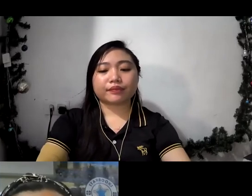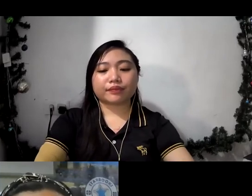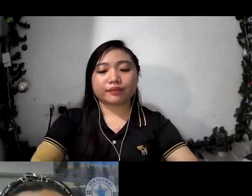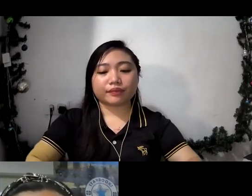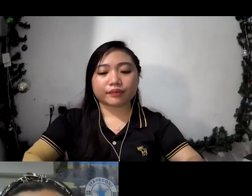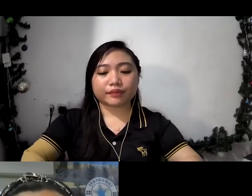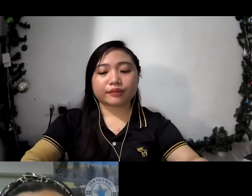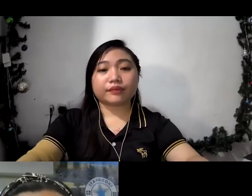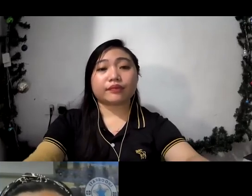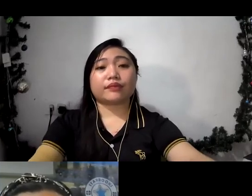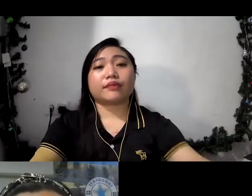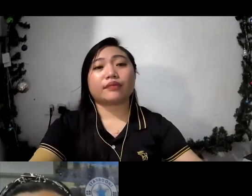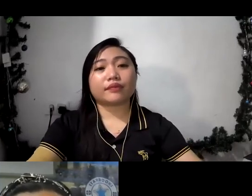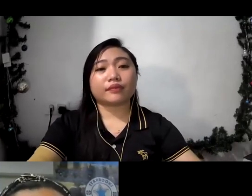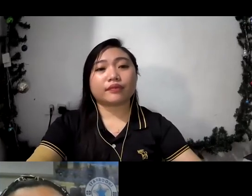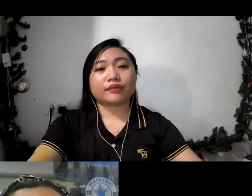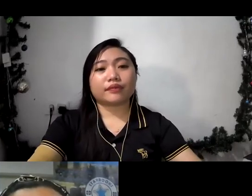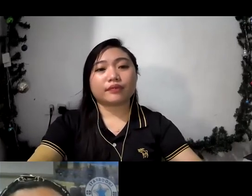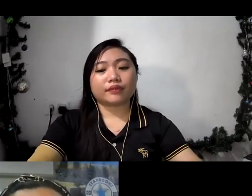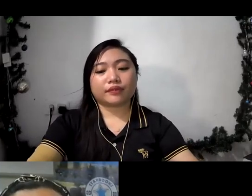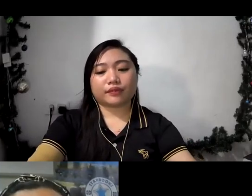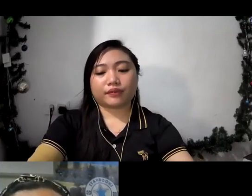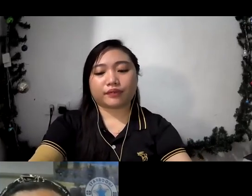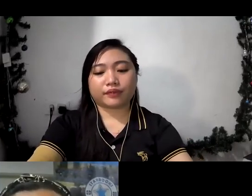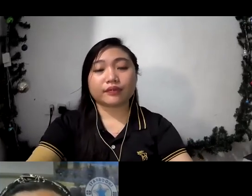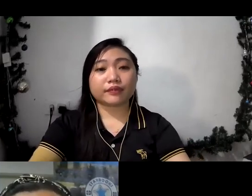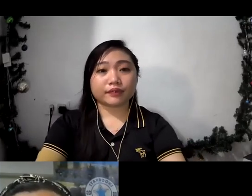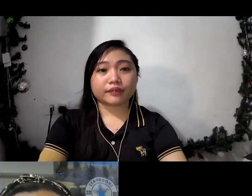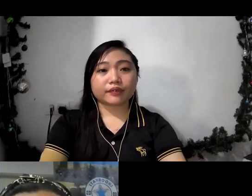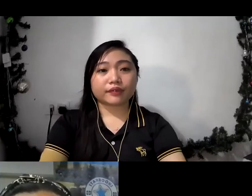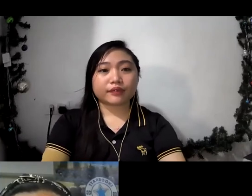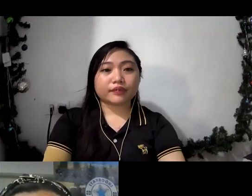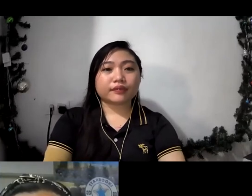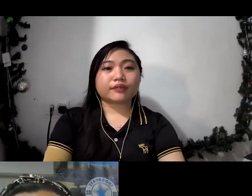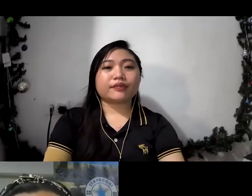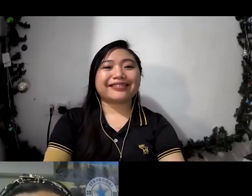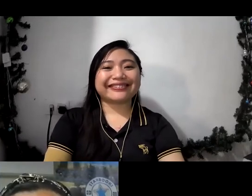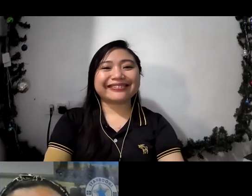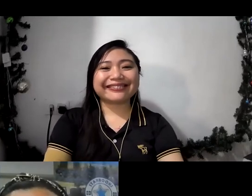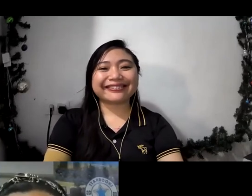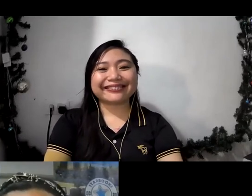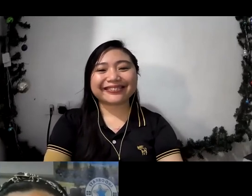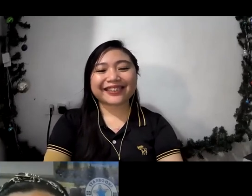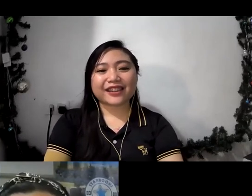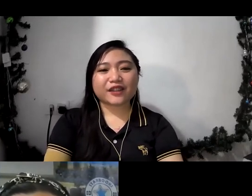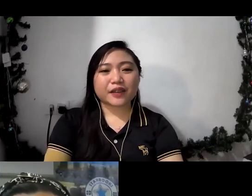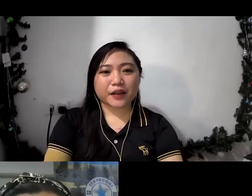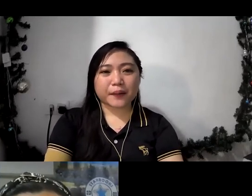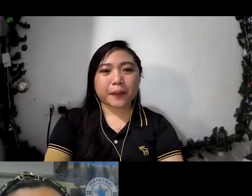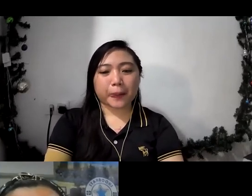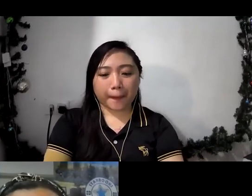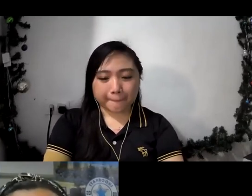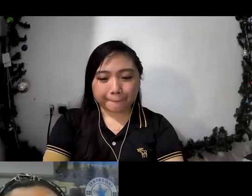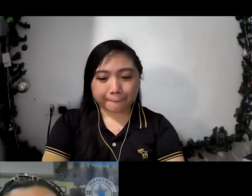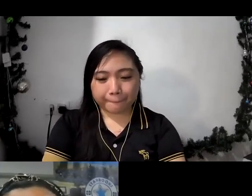doon na hindi ako natakot kasi yung oras ko po ay ano na, na hindi ko na project na okay. Hindi ko pala kakayanin